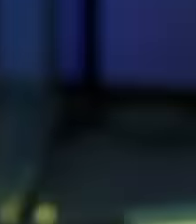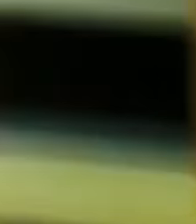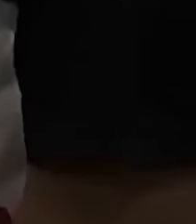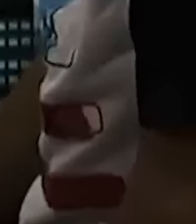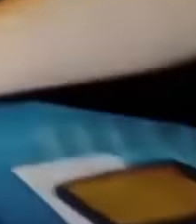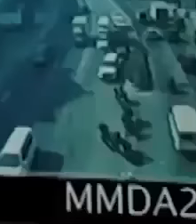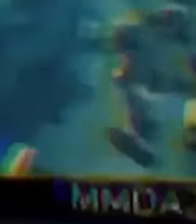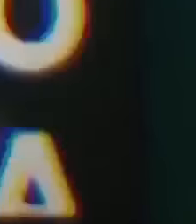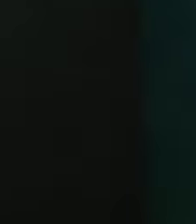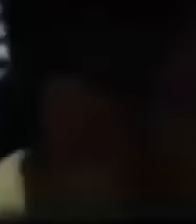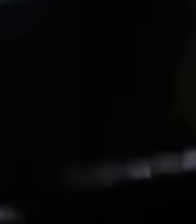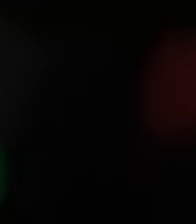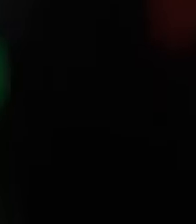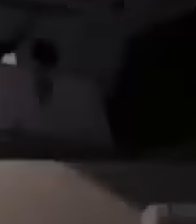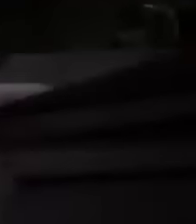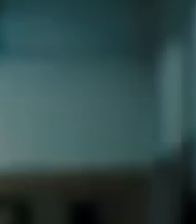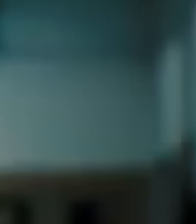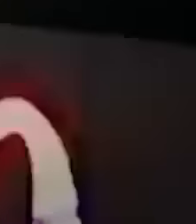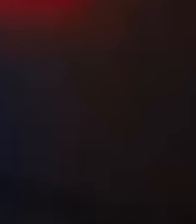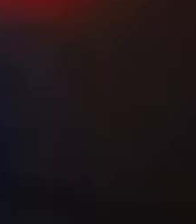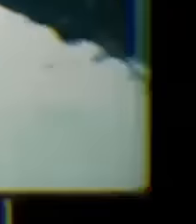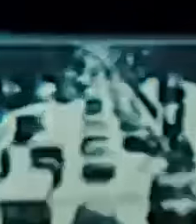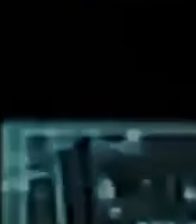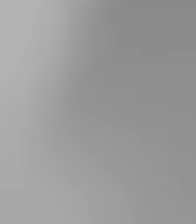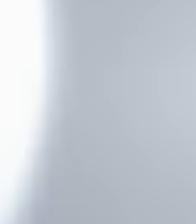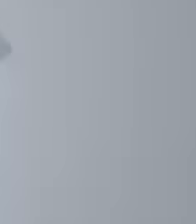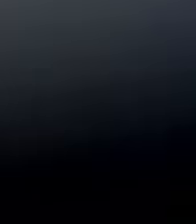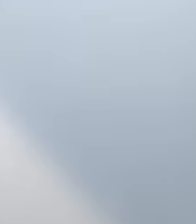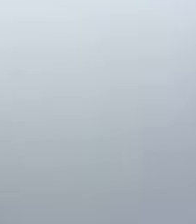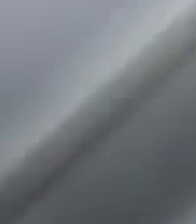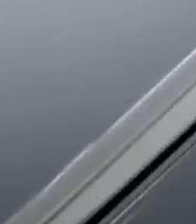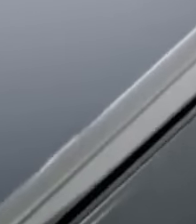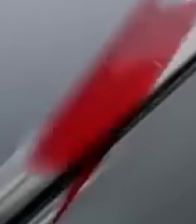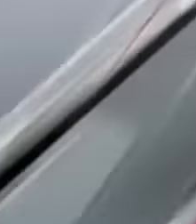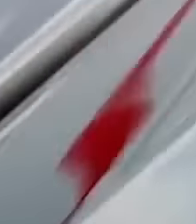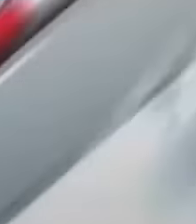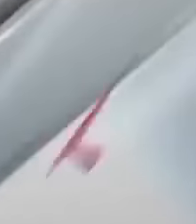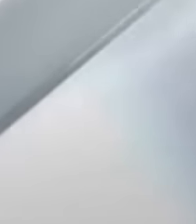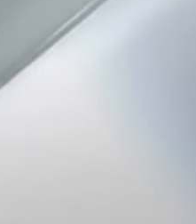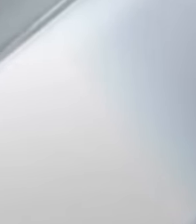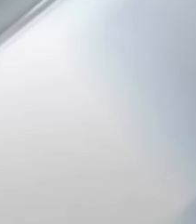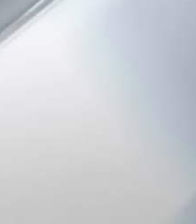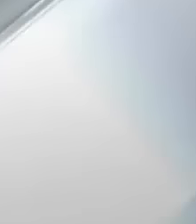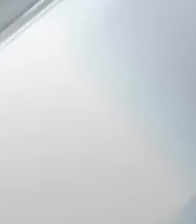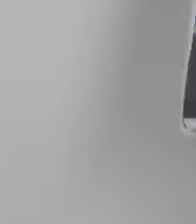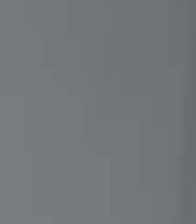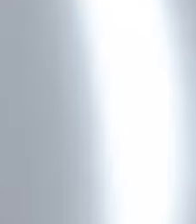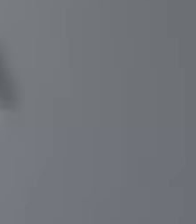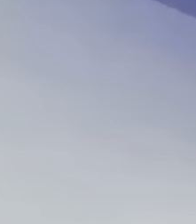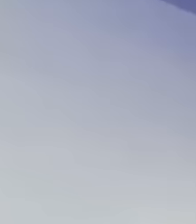Live mula sa GMA Network Center, ito ang 24 Oras.